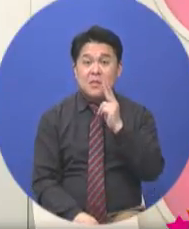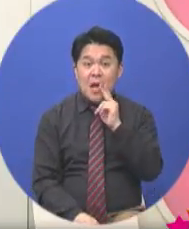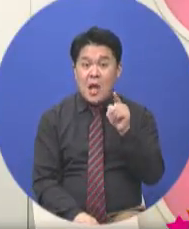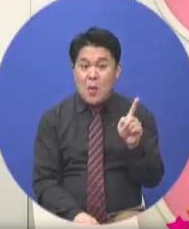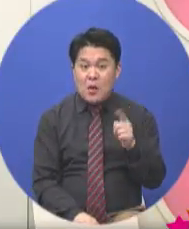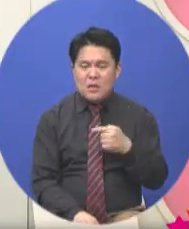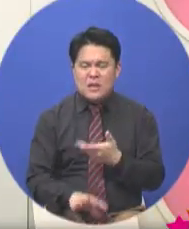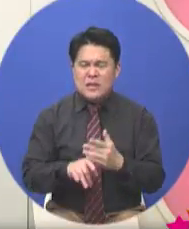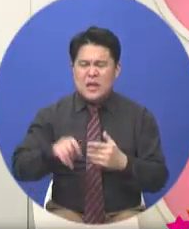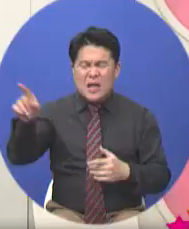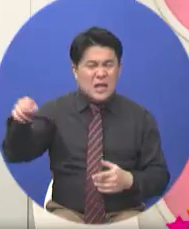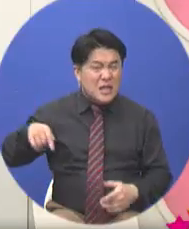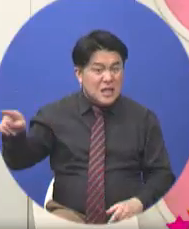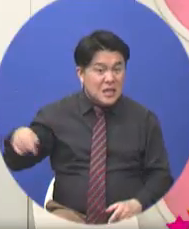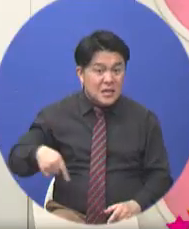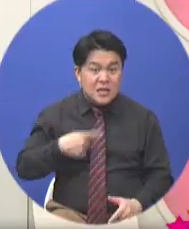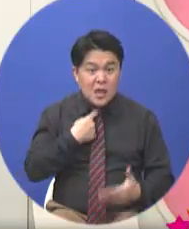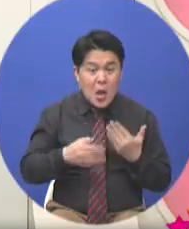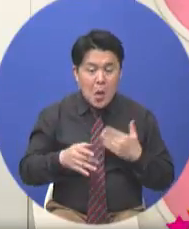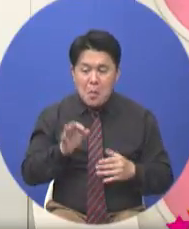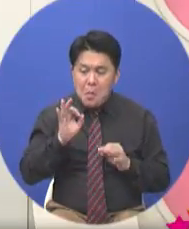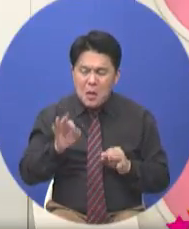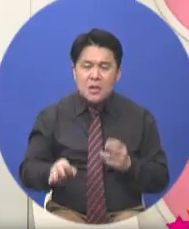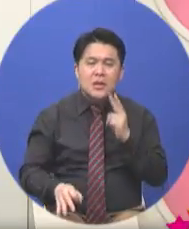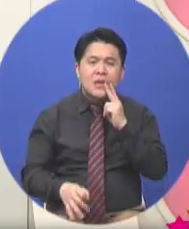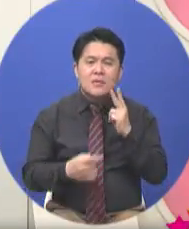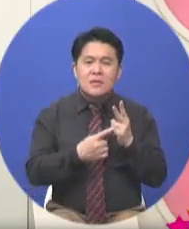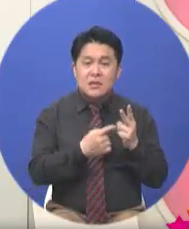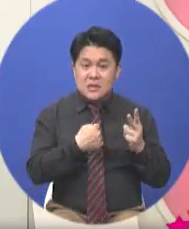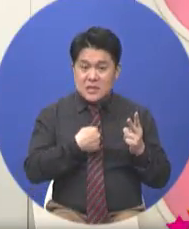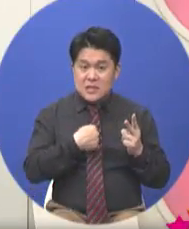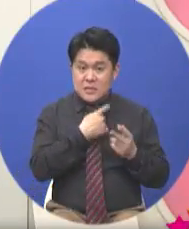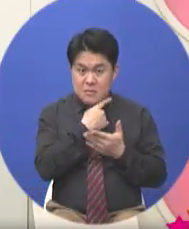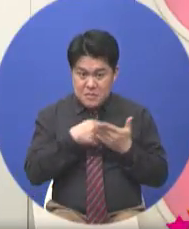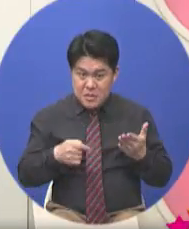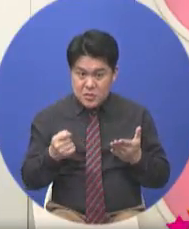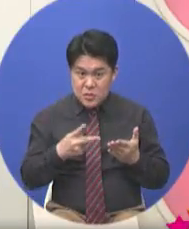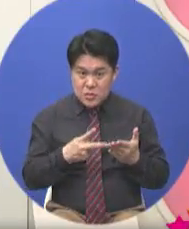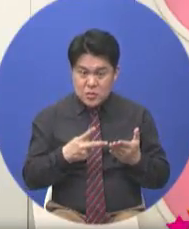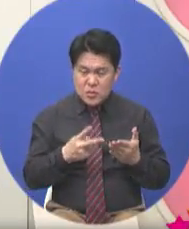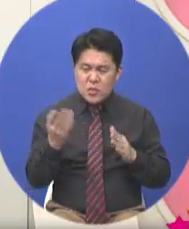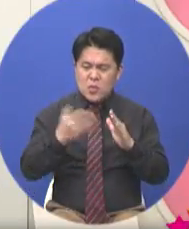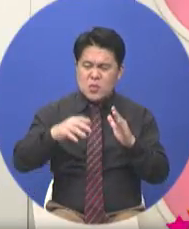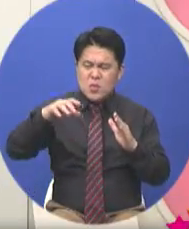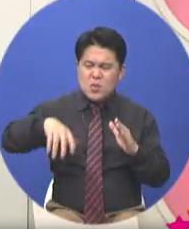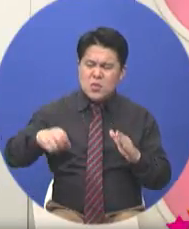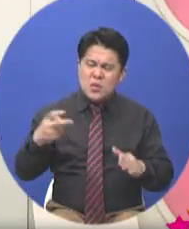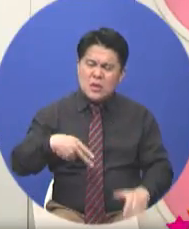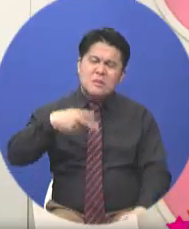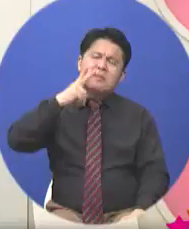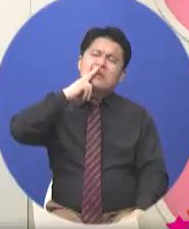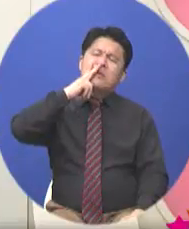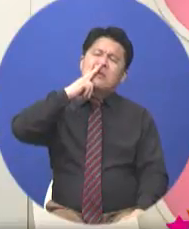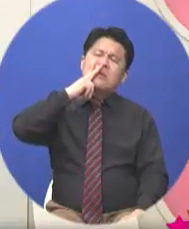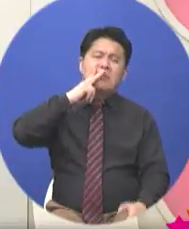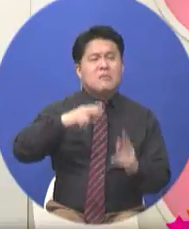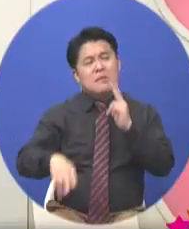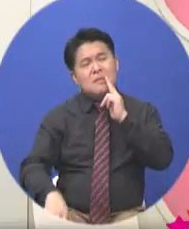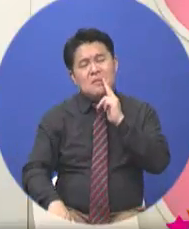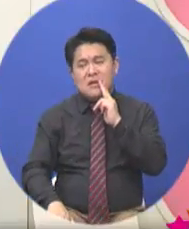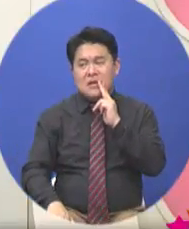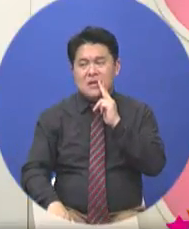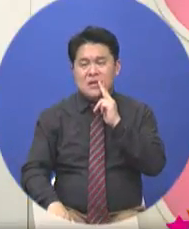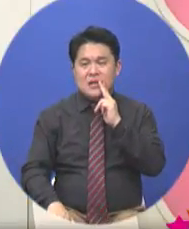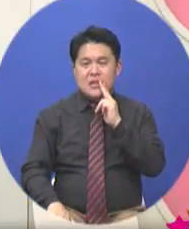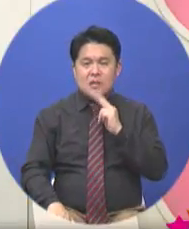이렇게 예. 외국도 나가보고 이러는데요. 담배가 본인한테 해롭잖아요. 하지만 공공장소에서 이렇게 같이 피우는 경우들이 있어요. 아,